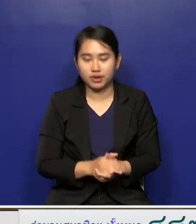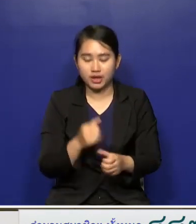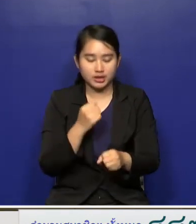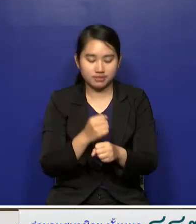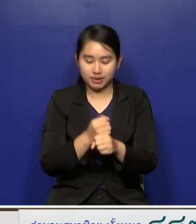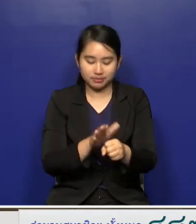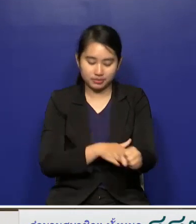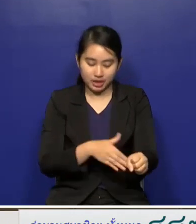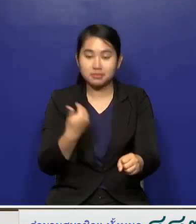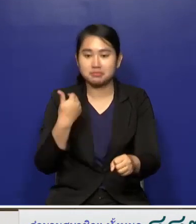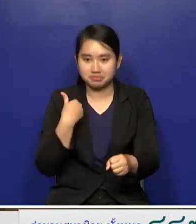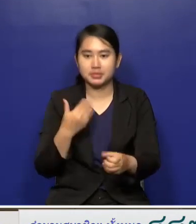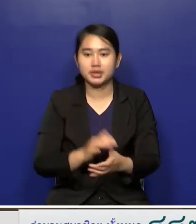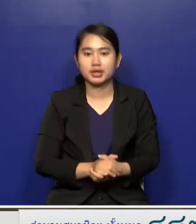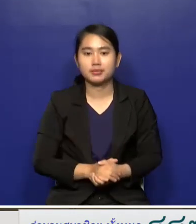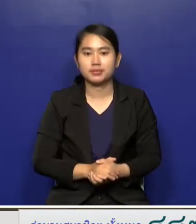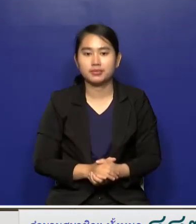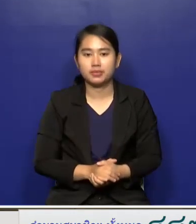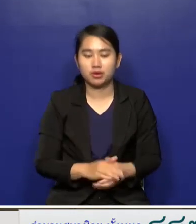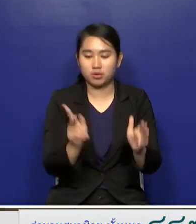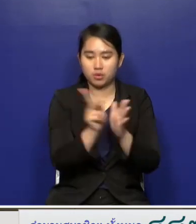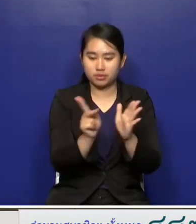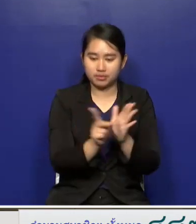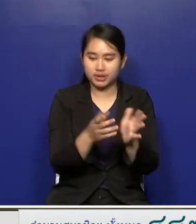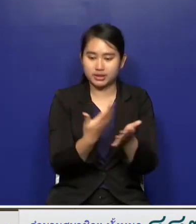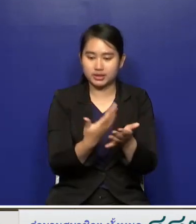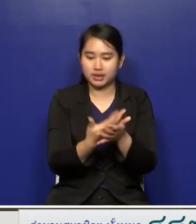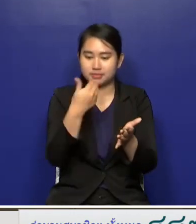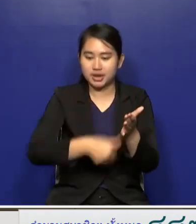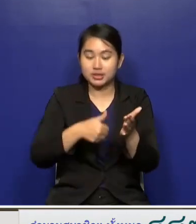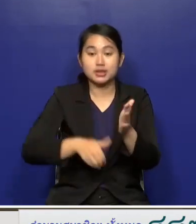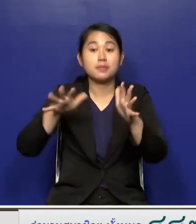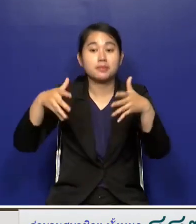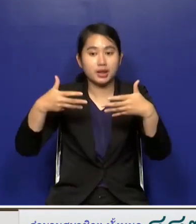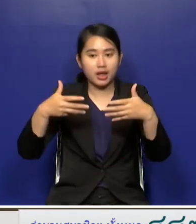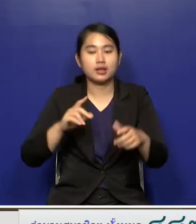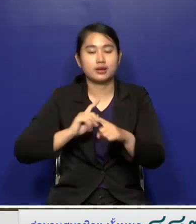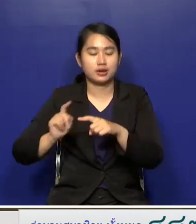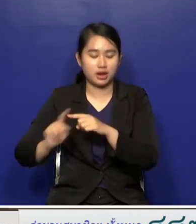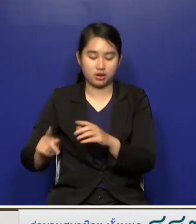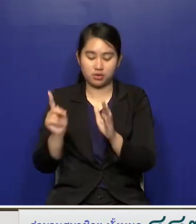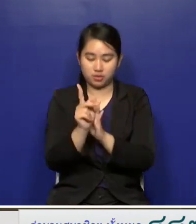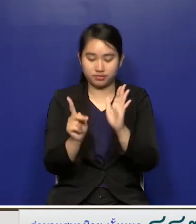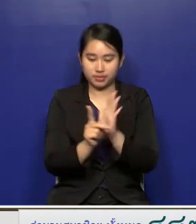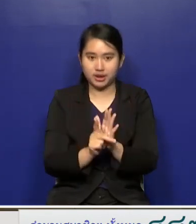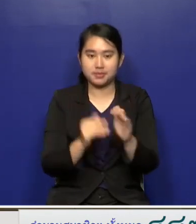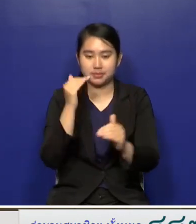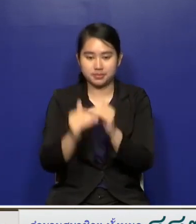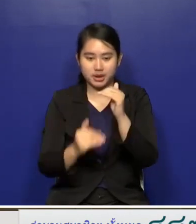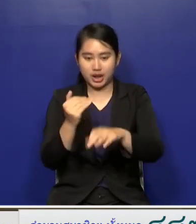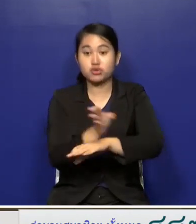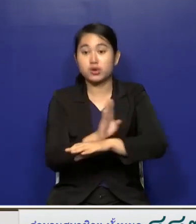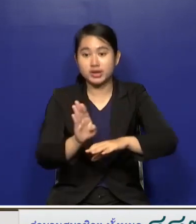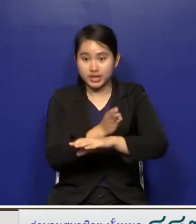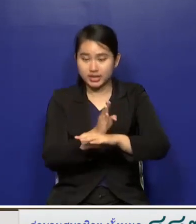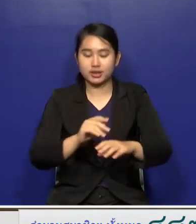ช้ามากไม่ว่าจะเป็นกฎหมายเพิ่มรายได้ท้องถิ่นกฎหมายพัฒนากิจการพาณิชย์ของท้องถิ่